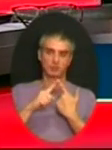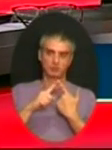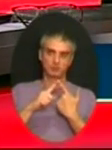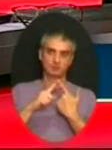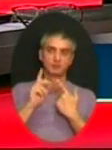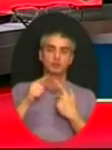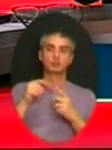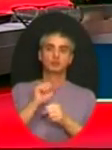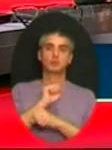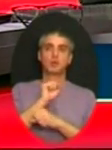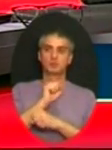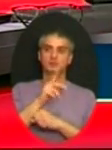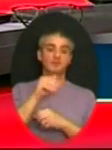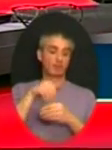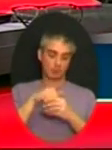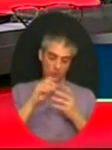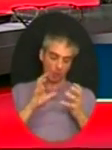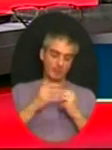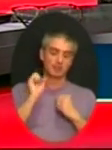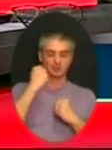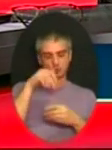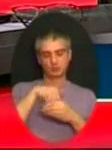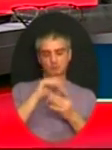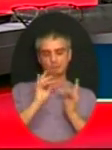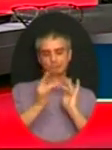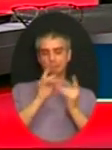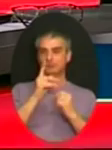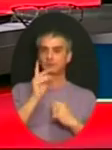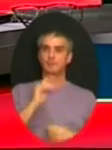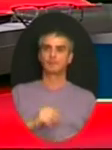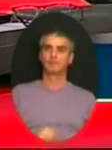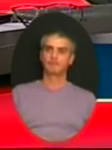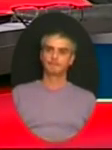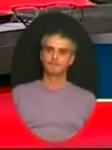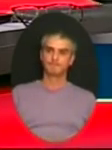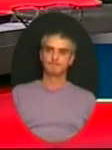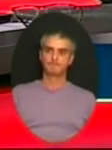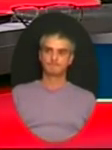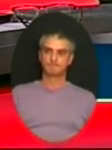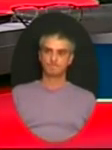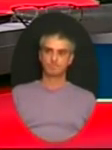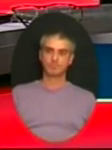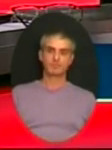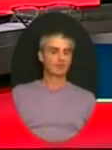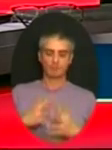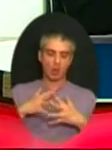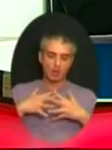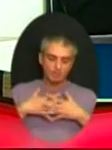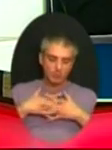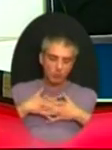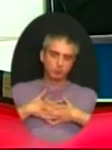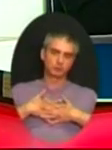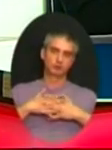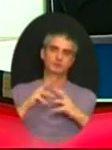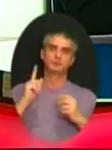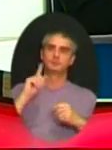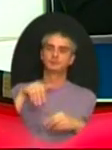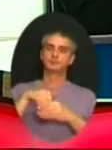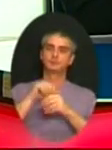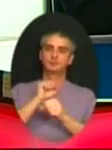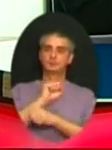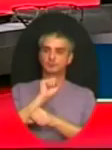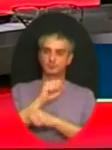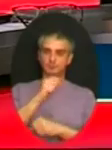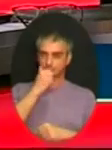יש באופוזיציה כאלה שחושבים... ובתוך המחנה הציוני גם. גם בתוך המחנה הם מאוד מגובשים, בקיצור. יש באופוזיציה